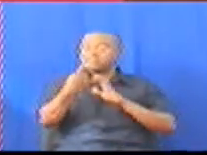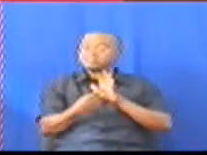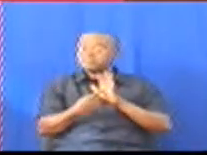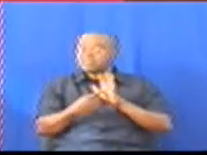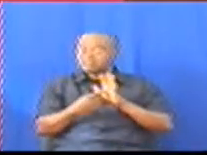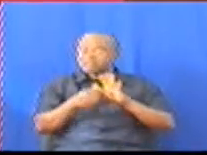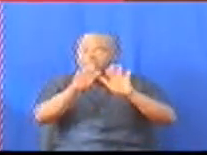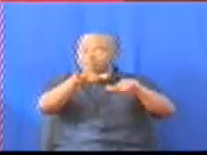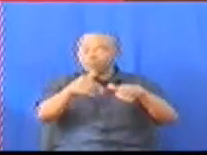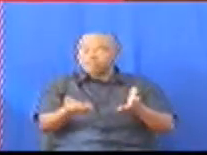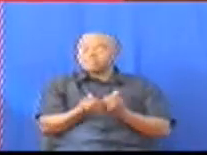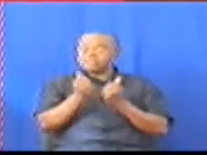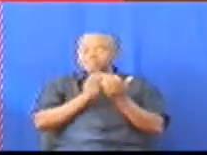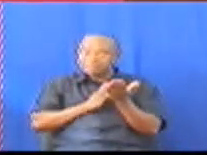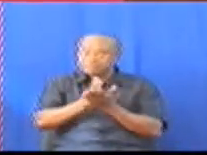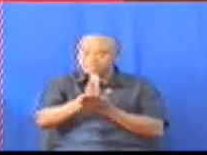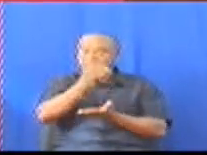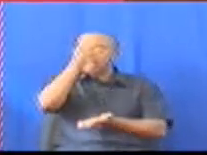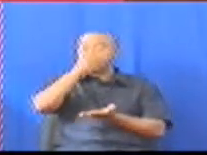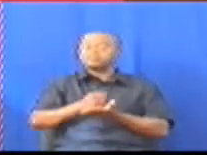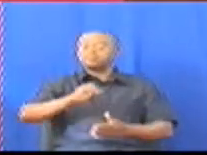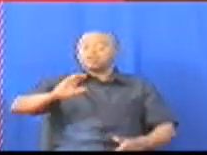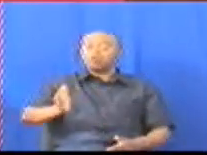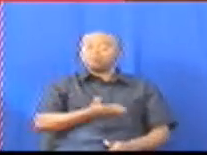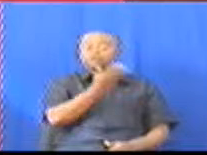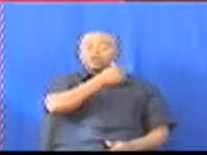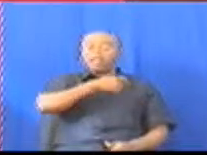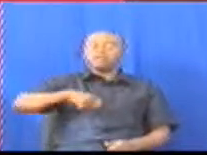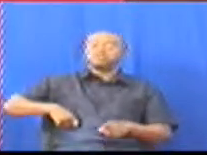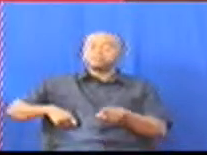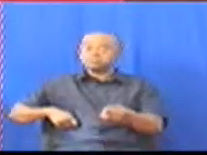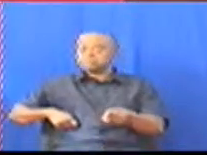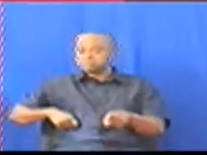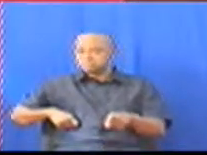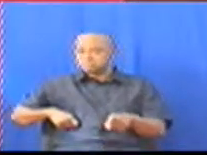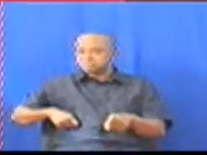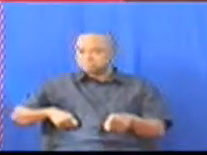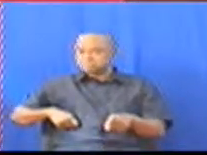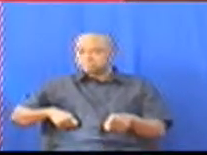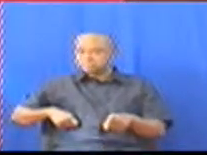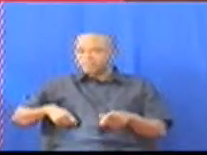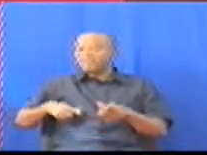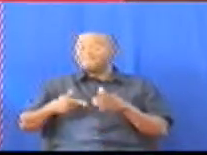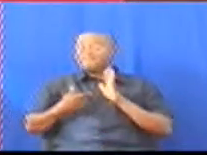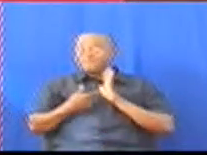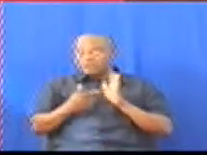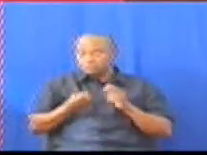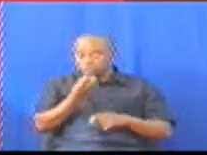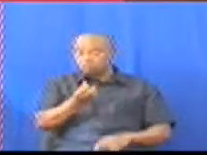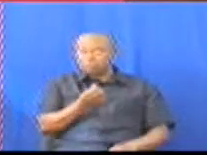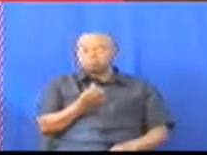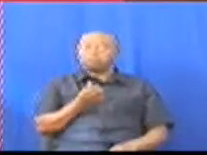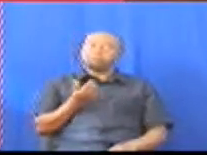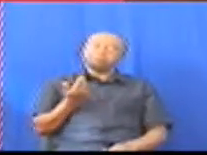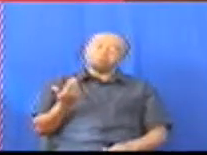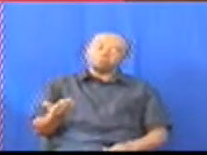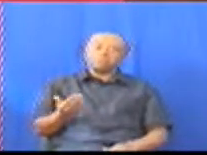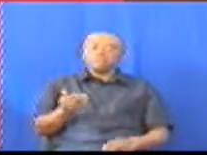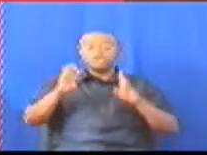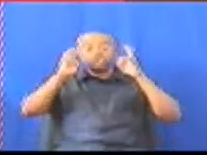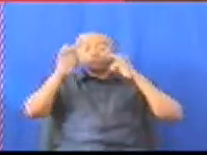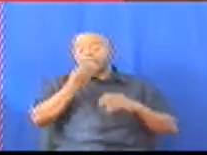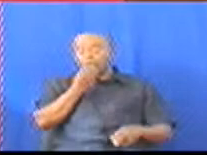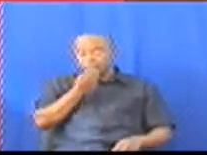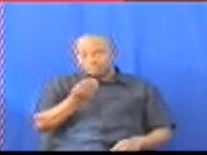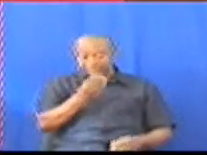linaweza kupitisha azimio la kumuondoa rais madarakani endapo itatolewa hoja ya kumshtaki rais na ikipitishwa kwa mujibu